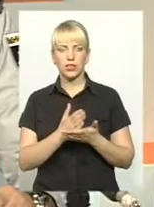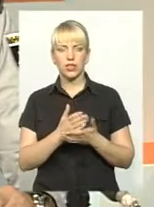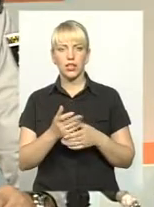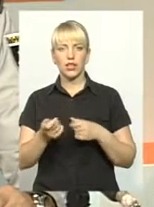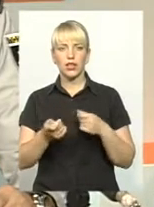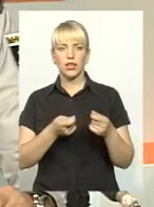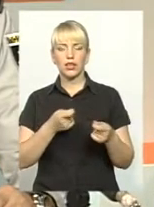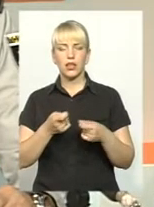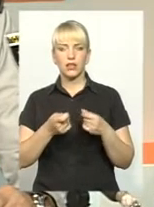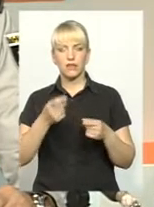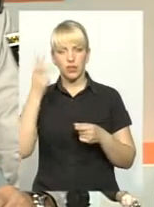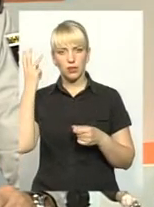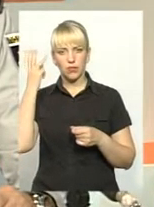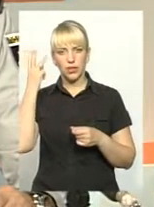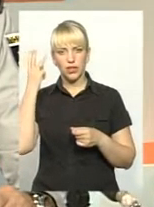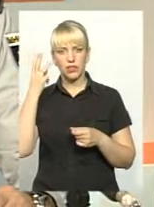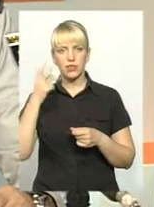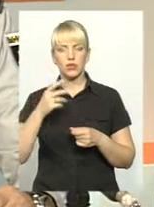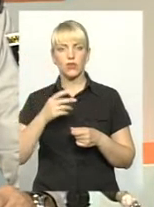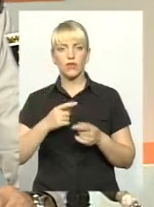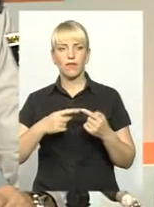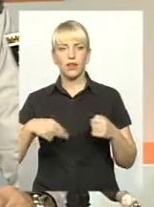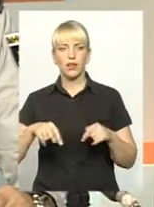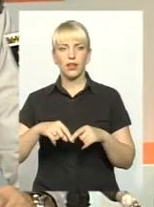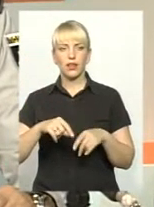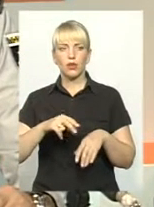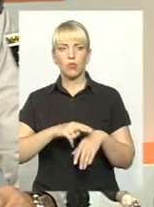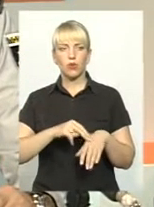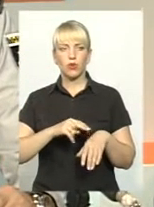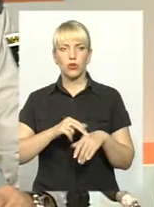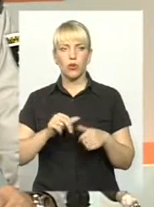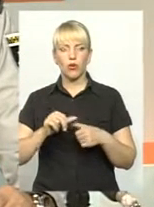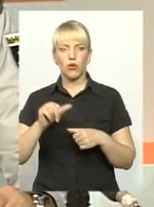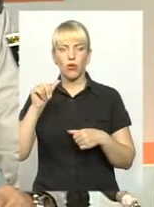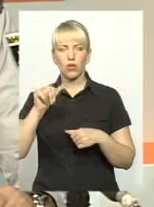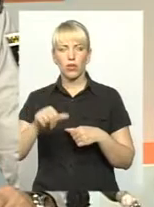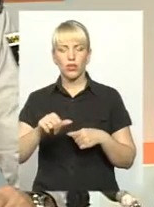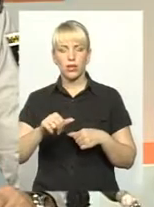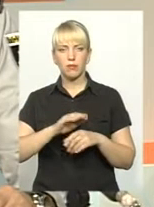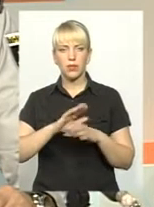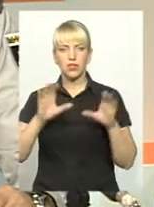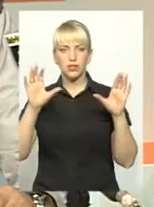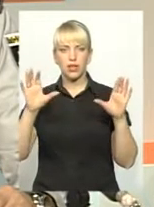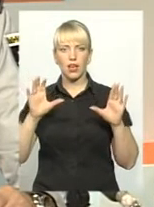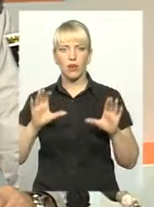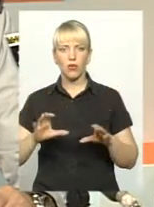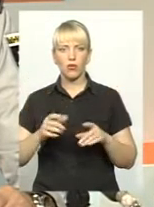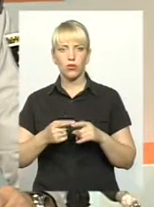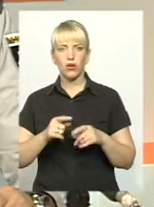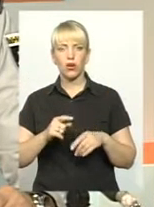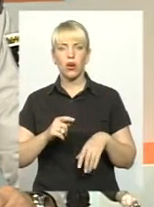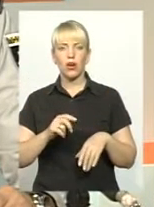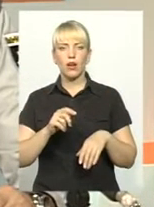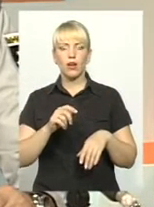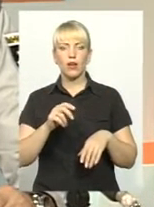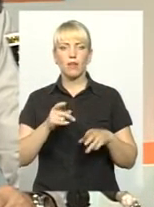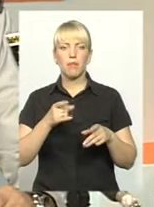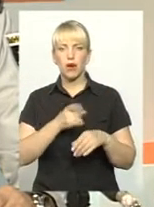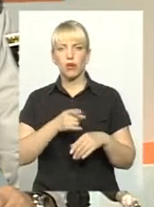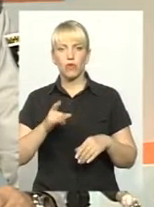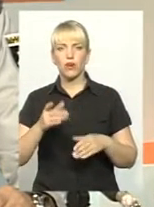керівник Хмельницького відділу поліції. Крім незаконного паркування, є ще проблеми стихійної